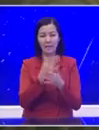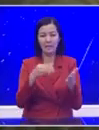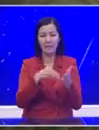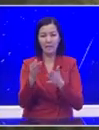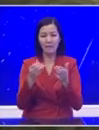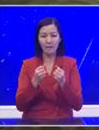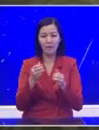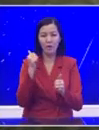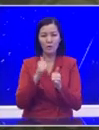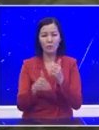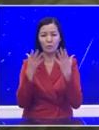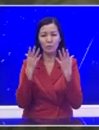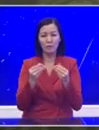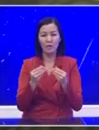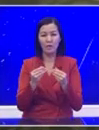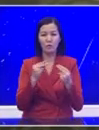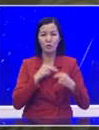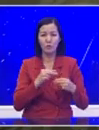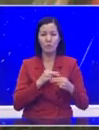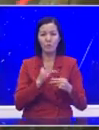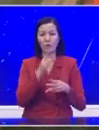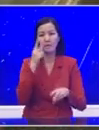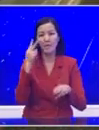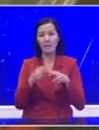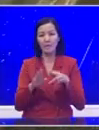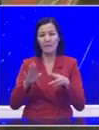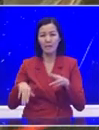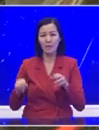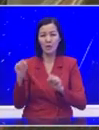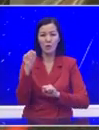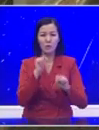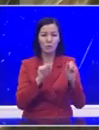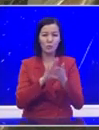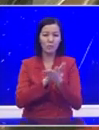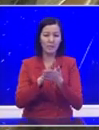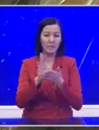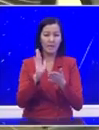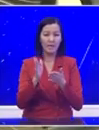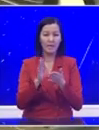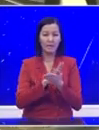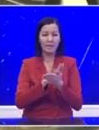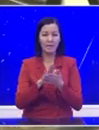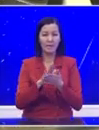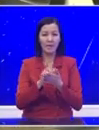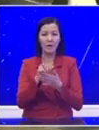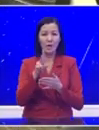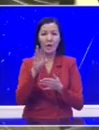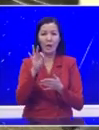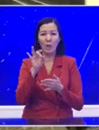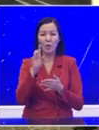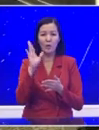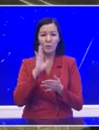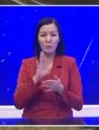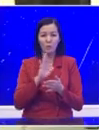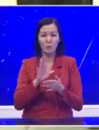алған. Мұнда күн сайын көліктер жұмыс режимі аяқталған соң тазаланып, залалсыздандырылады. Тазалық үшін олар хлор ерітіндісін